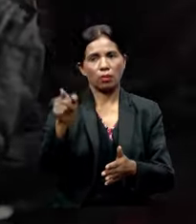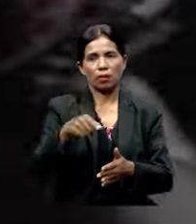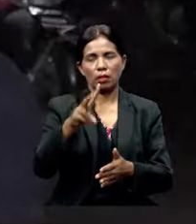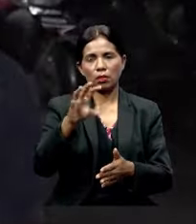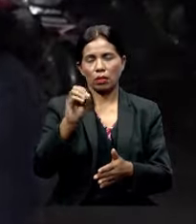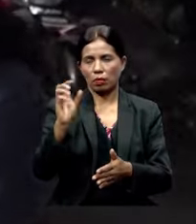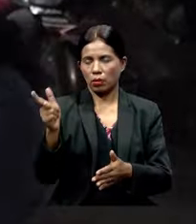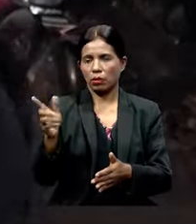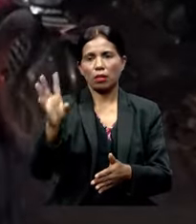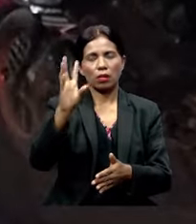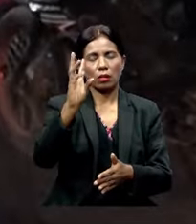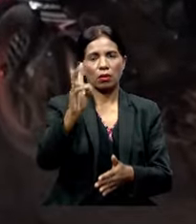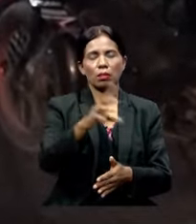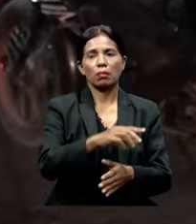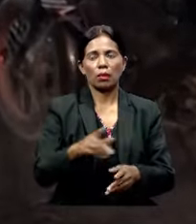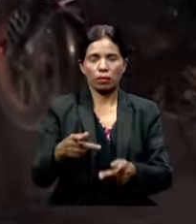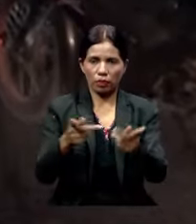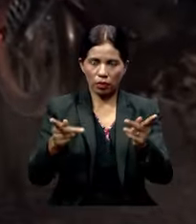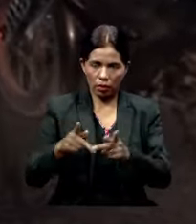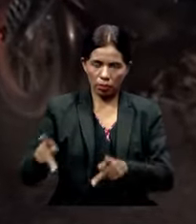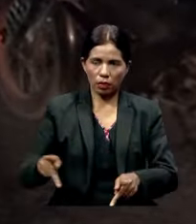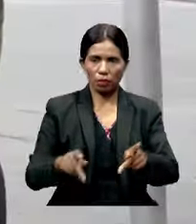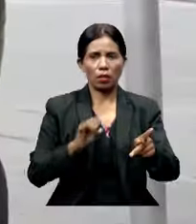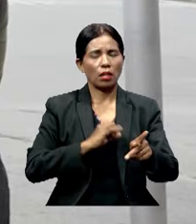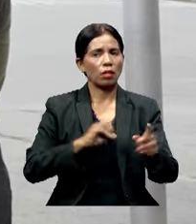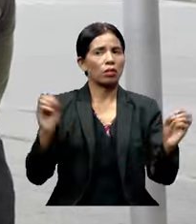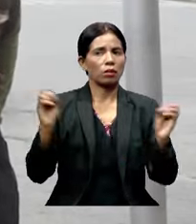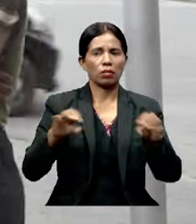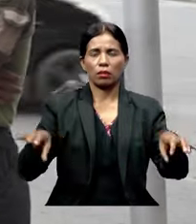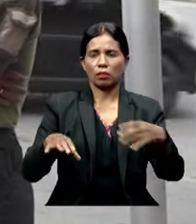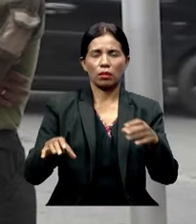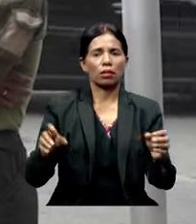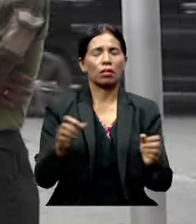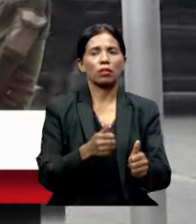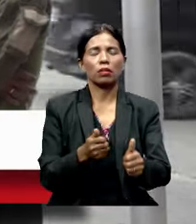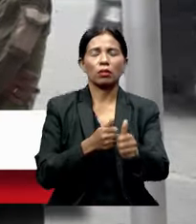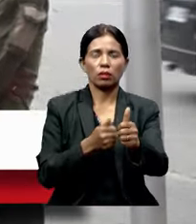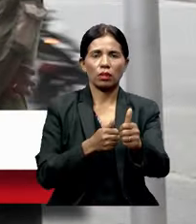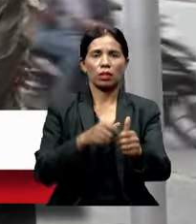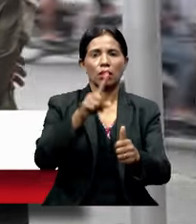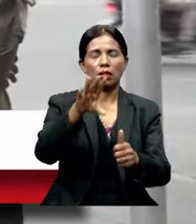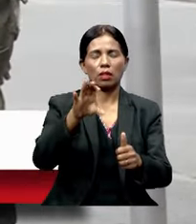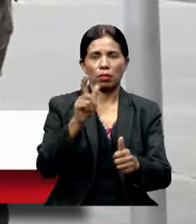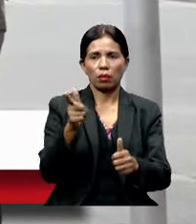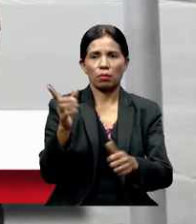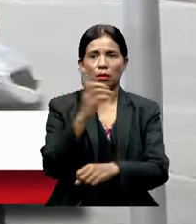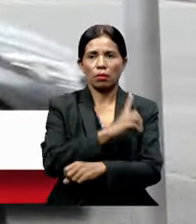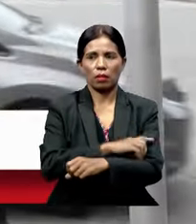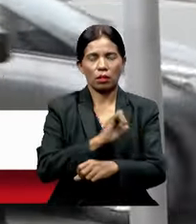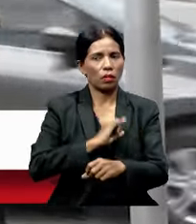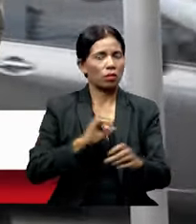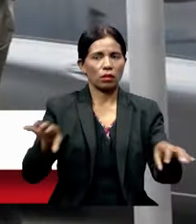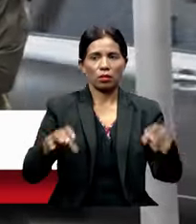resin hitu kona ba espaço público. Hau servisu hala duni 120 dias. Hala duni hau hau servisu la reba 120